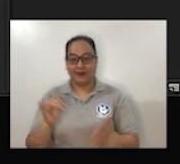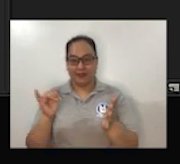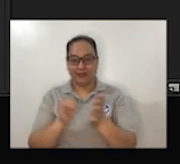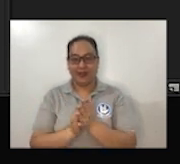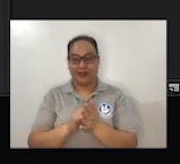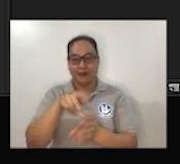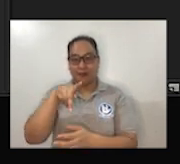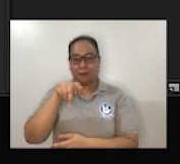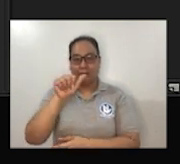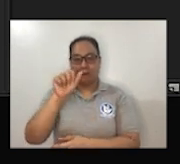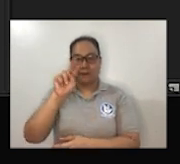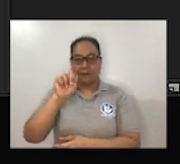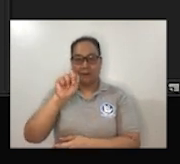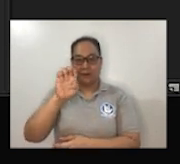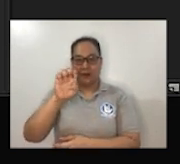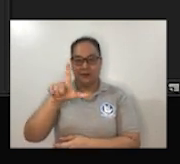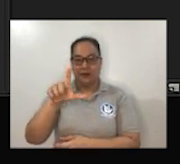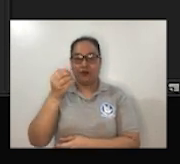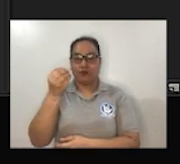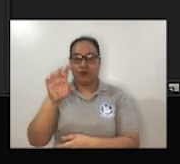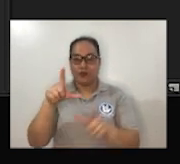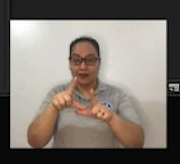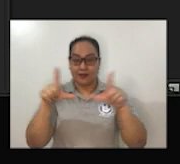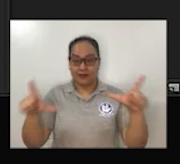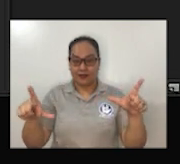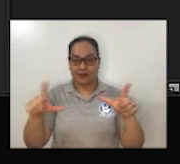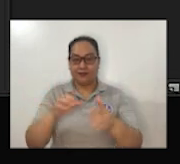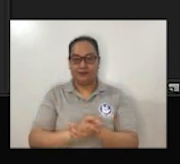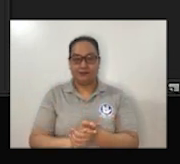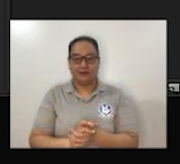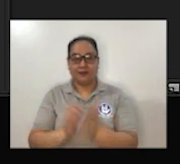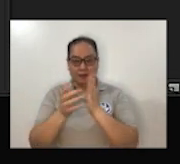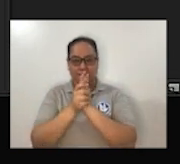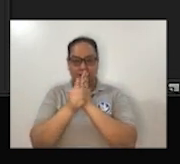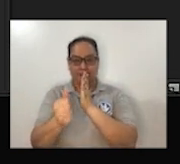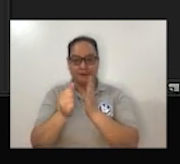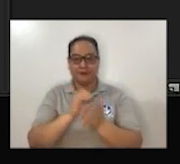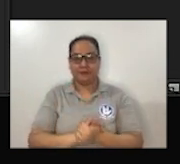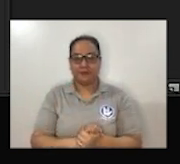Yan ay panel or layers panel. Magaling!